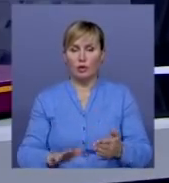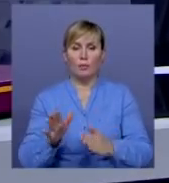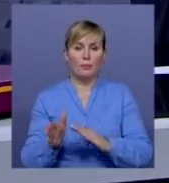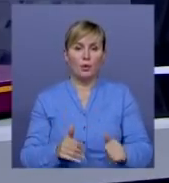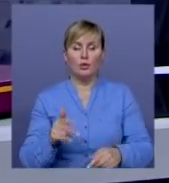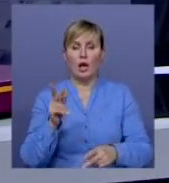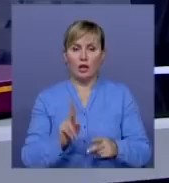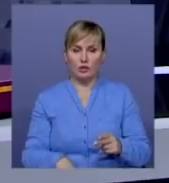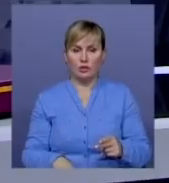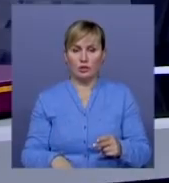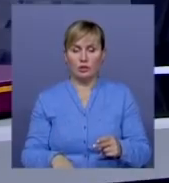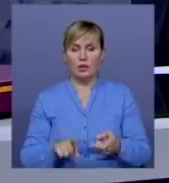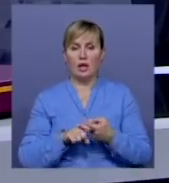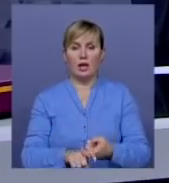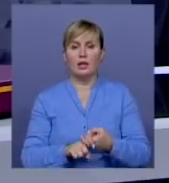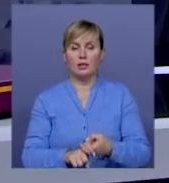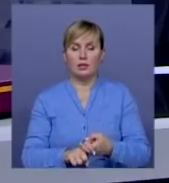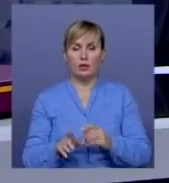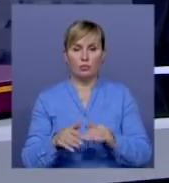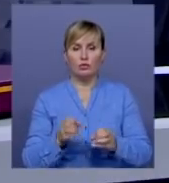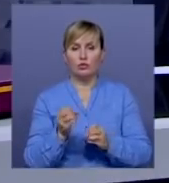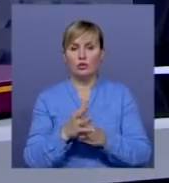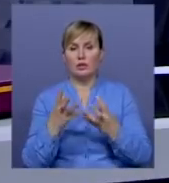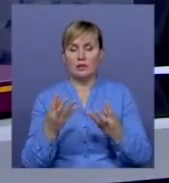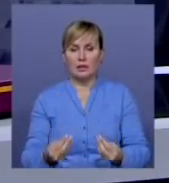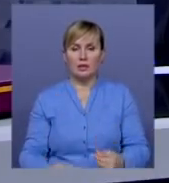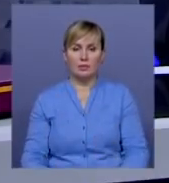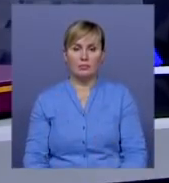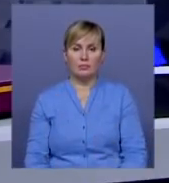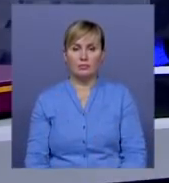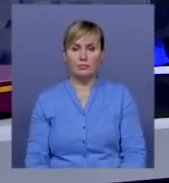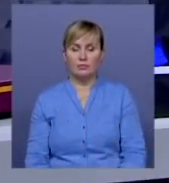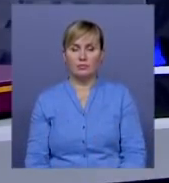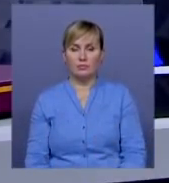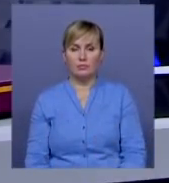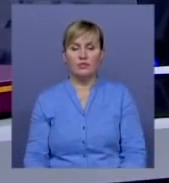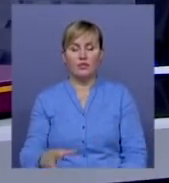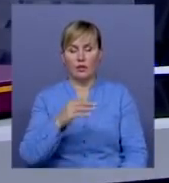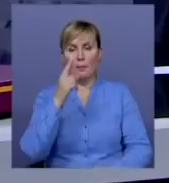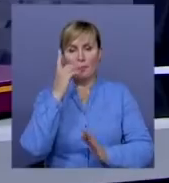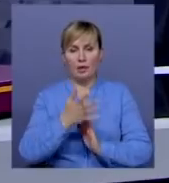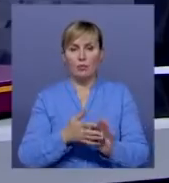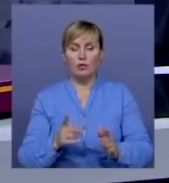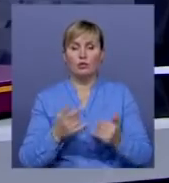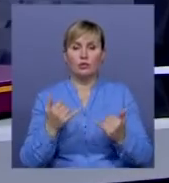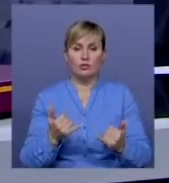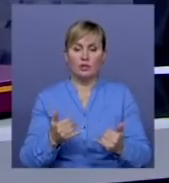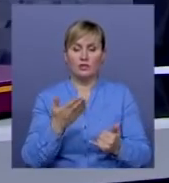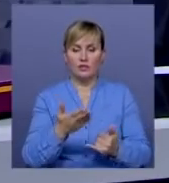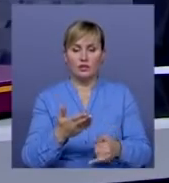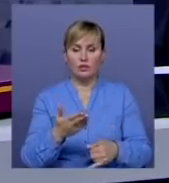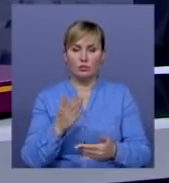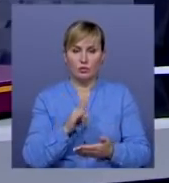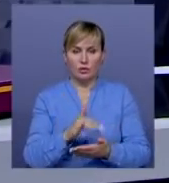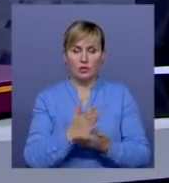окончания курса карантина, после 14 дней. Мы все понимаем, что вы сейчас в настоящий момент испытываете